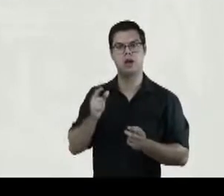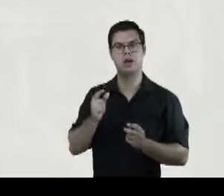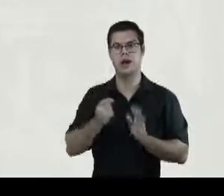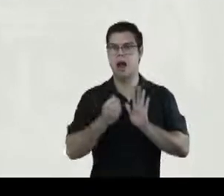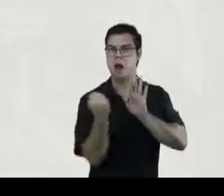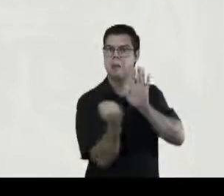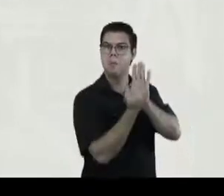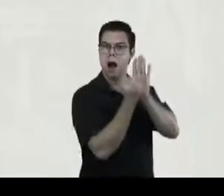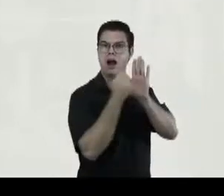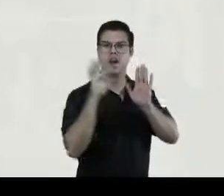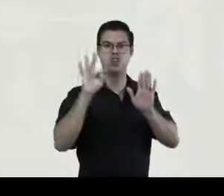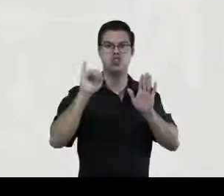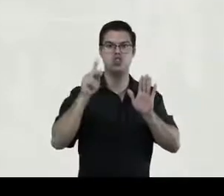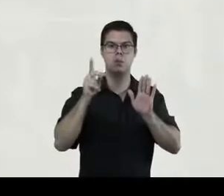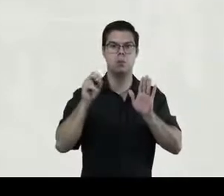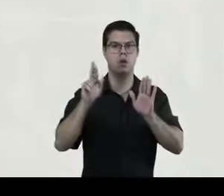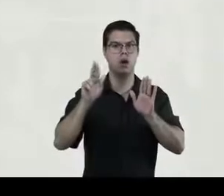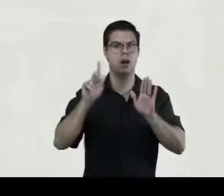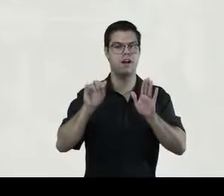est là.